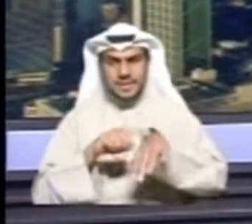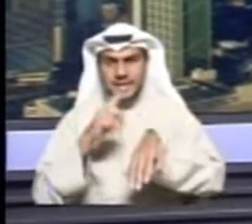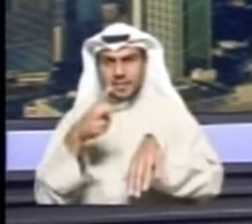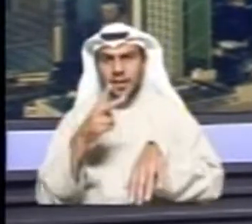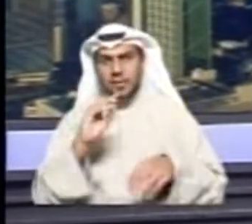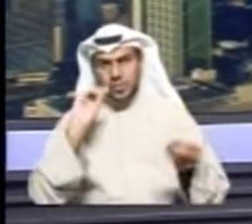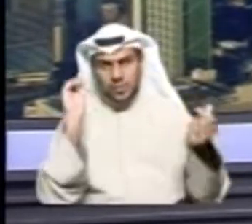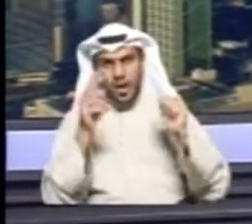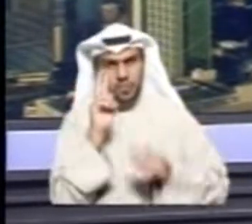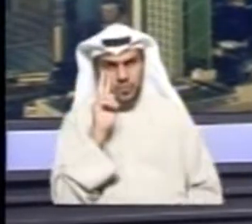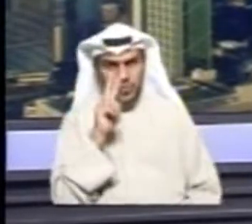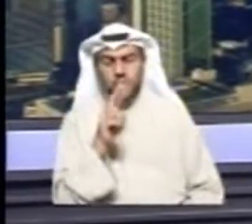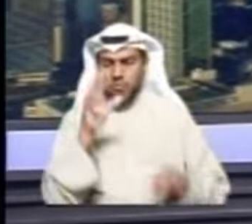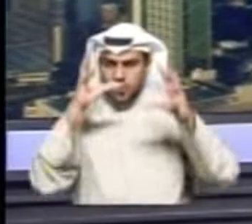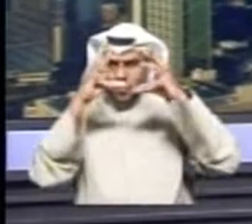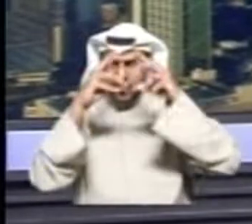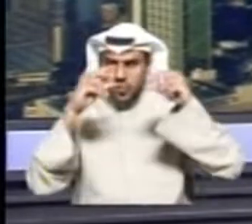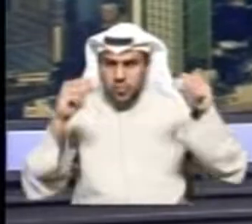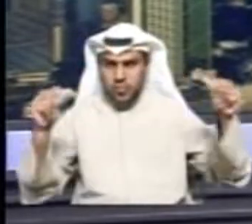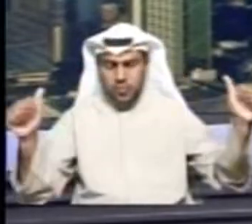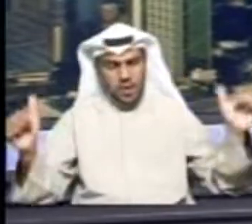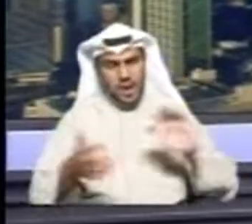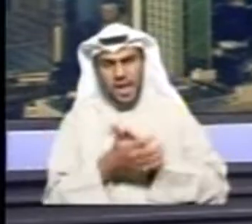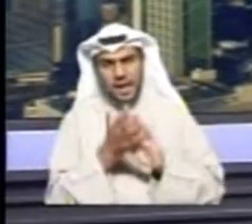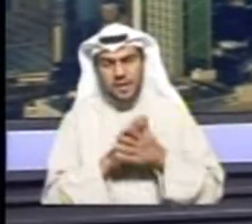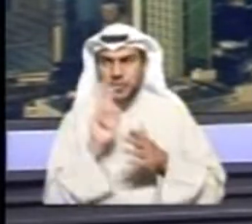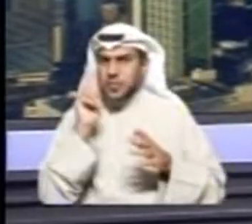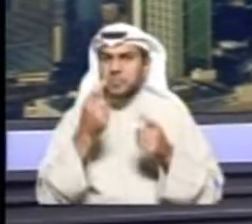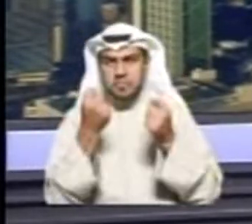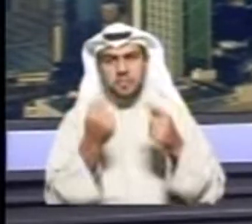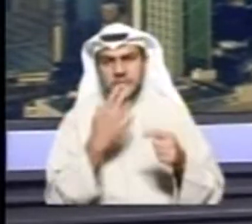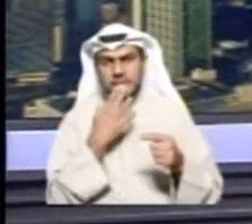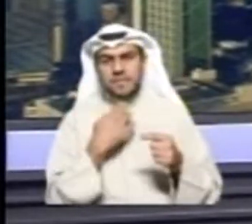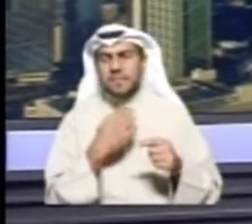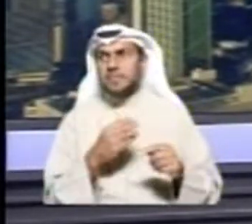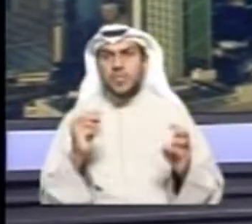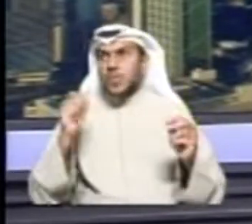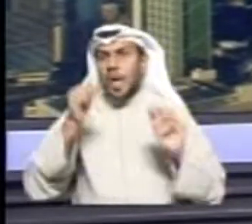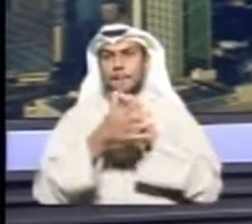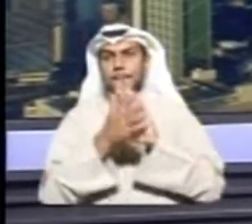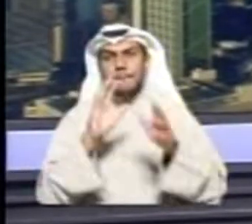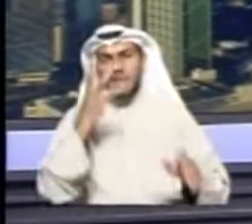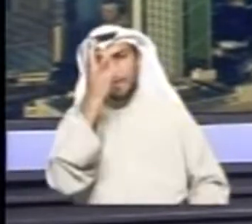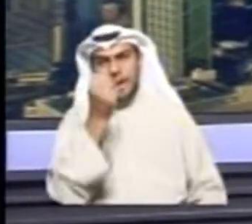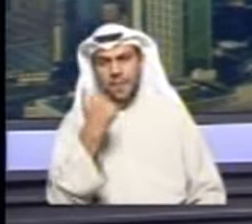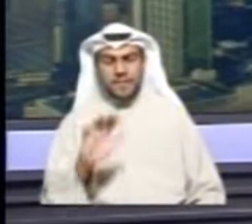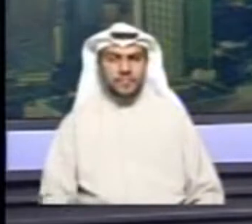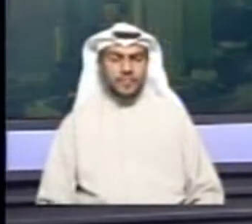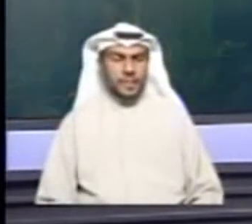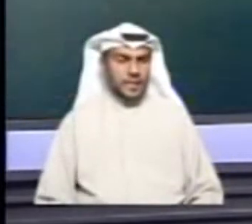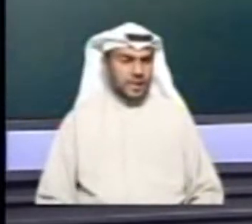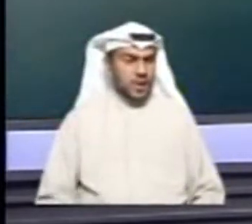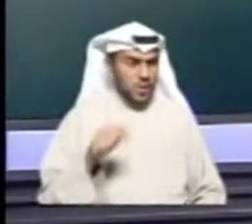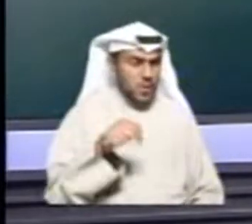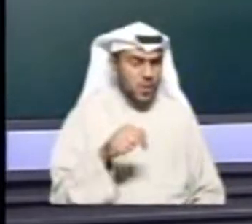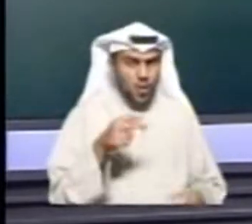الغبار يترسب تدريجيا، راح تكون الأجواء بإذن الله صافية وخالية من الغبار العالق في مساء اليوم. الأجواء الحالية في مدينة